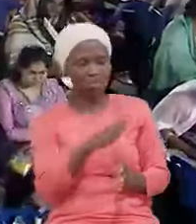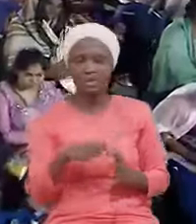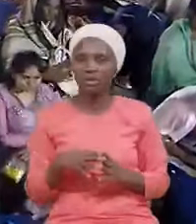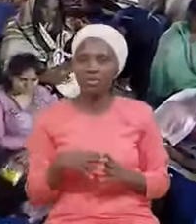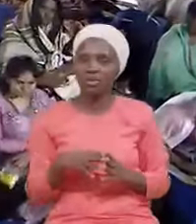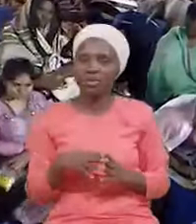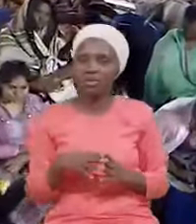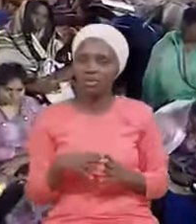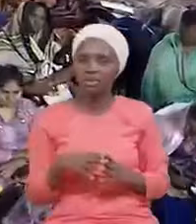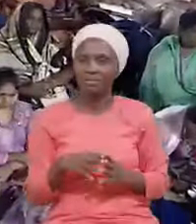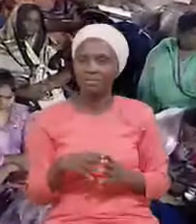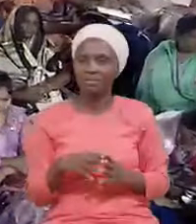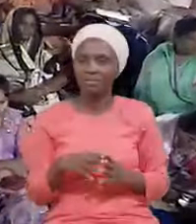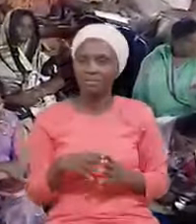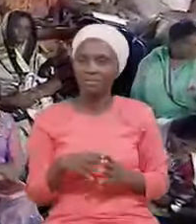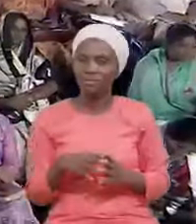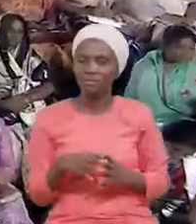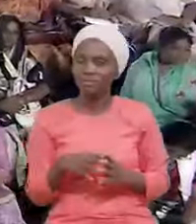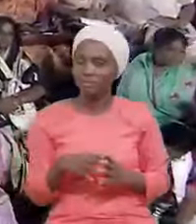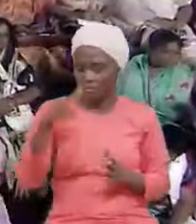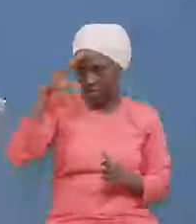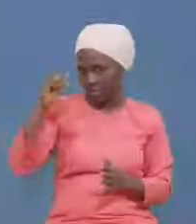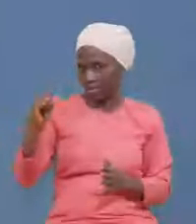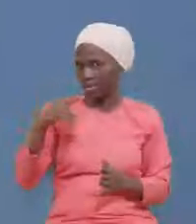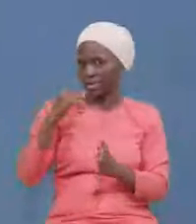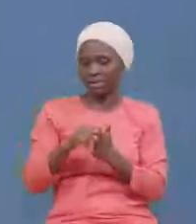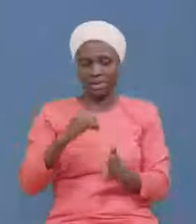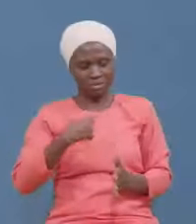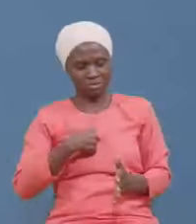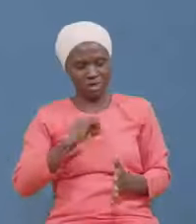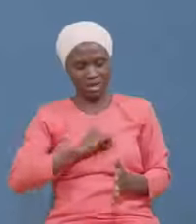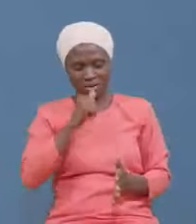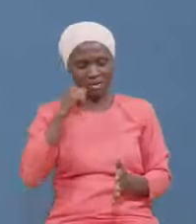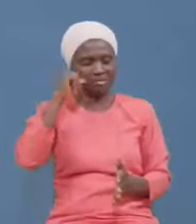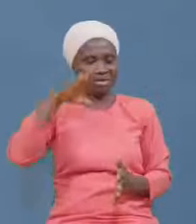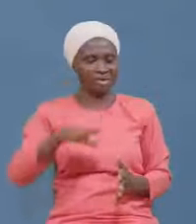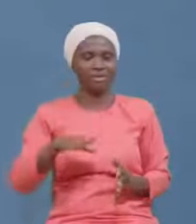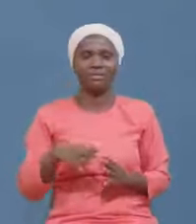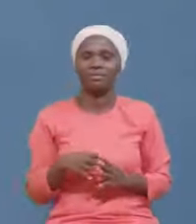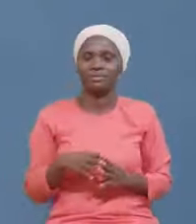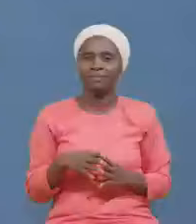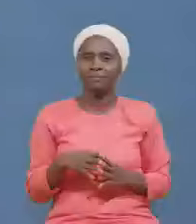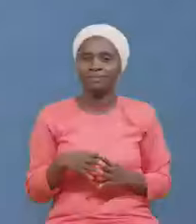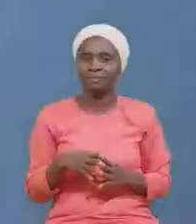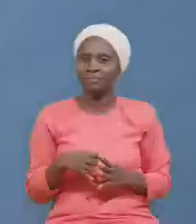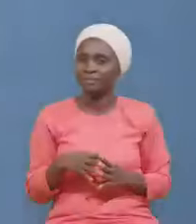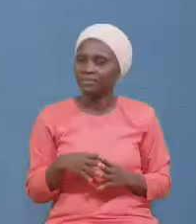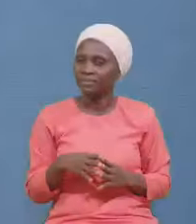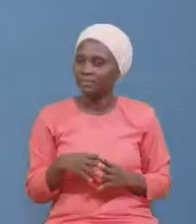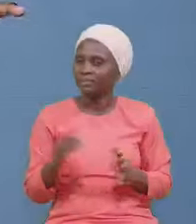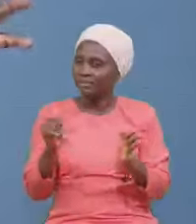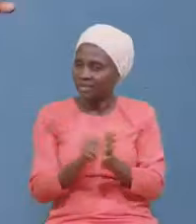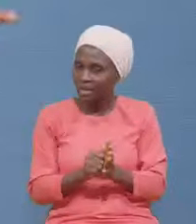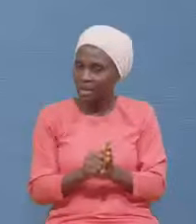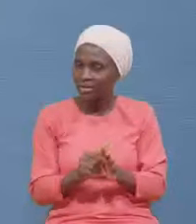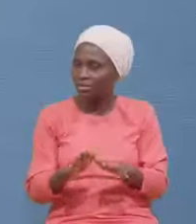గాని నేను స్త్రీని అంటే ఎలా ఉంటుంది? A boy says, I am a girl. ఒక అబ్బాయి నేను అబ్బాయిని కాదు అమ్మాయిని అంటే ఎలా ఉంటుంది? That